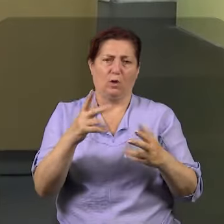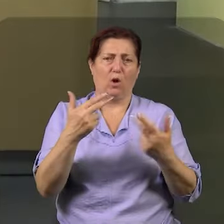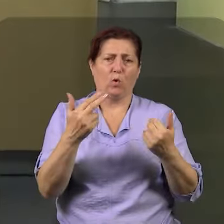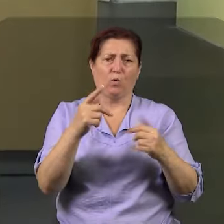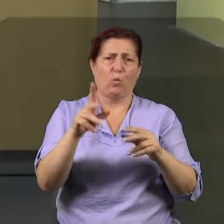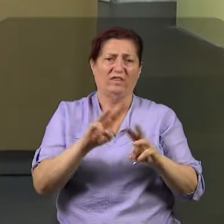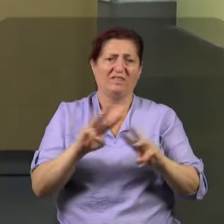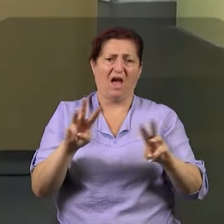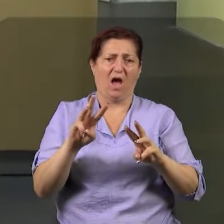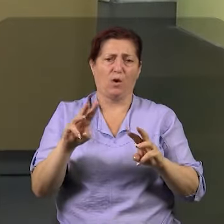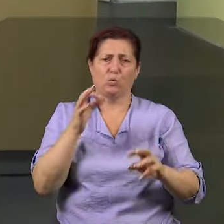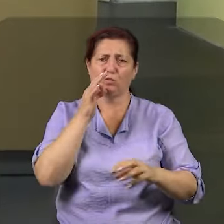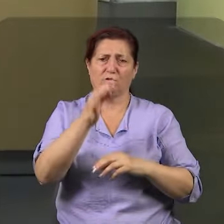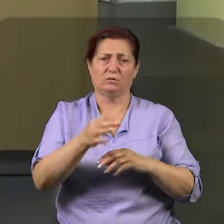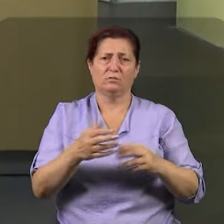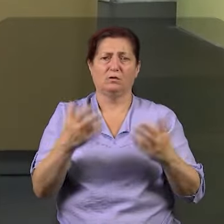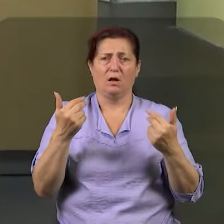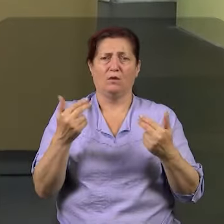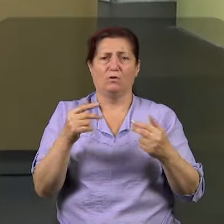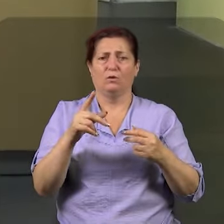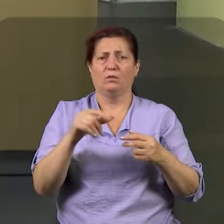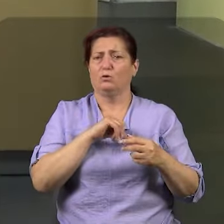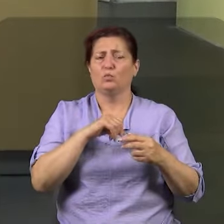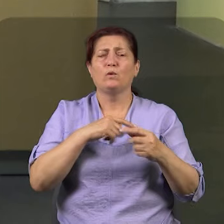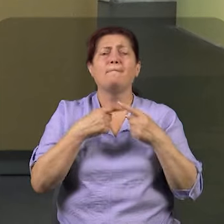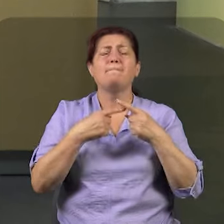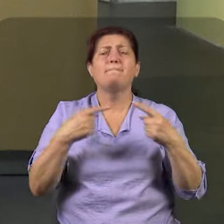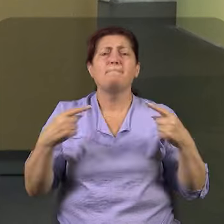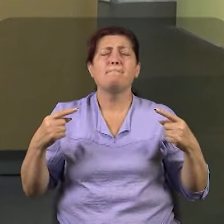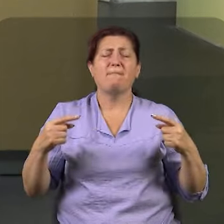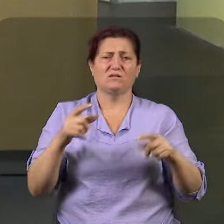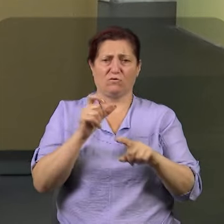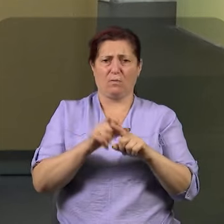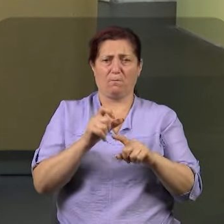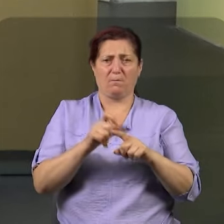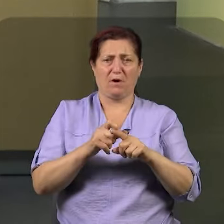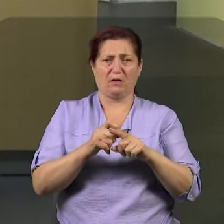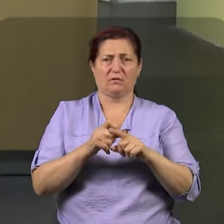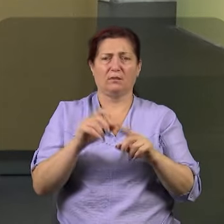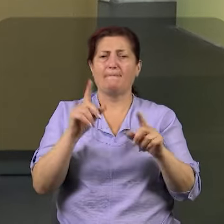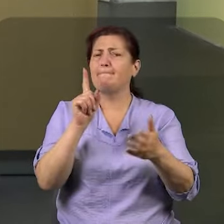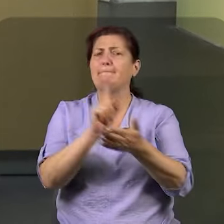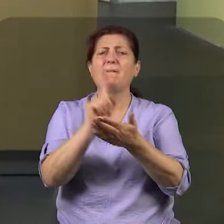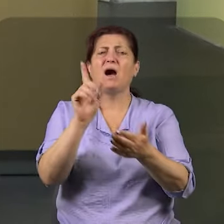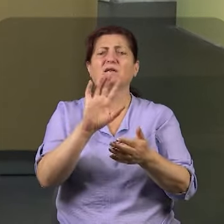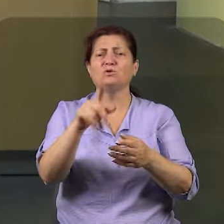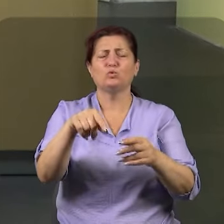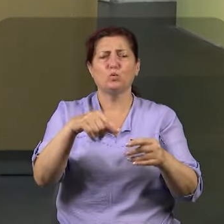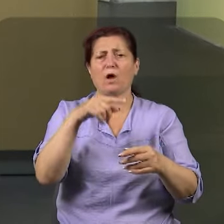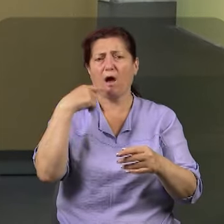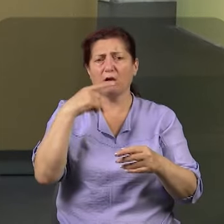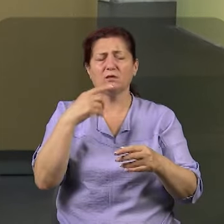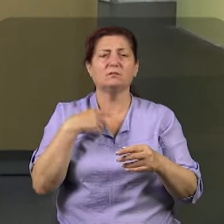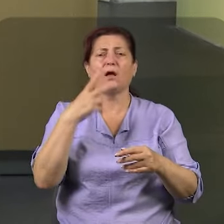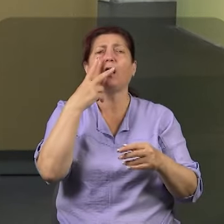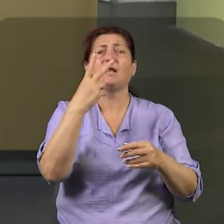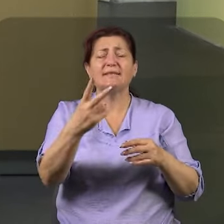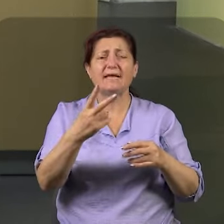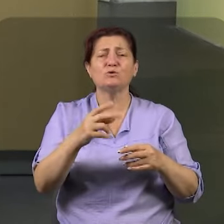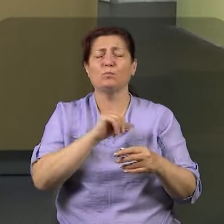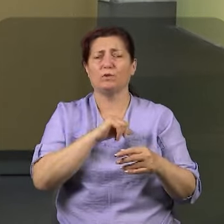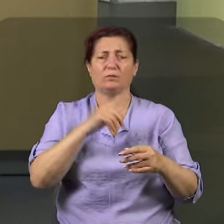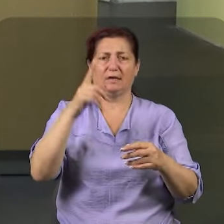այո։ Դե չէ, եւ մեկը եւ մյուսը, բազմաթիվ այդպես բաներ եմ կարդացել, որ դիտեք ինչ դա էլ իրանց խնդիրը։ Պարտադիր չի, որ այստեղ ասած լինեմ, բայց ես հետեւում եմ եւ տեսնում եմ, որ